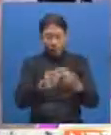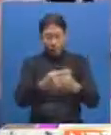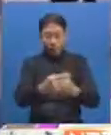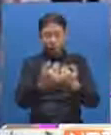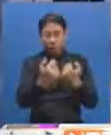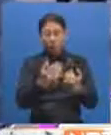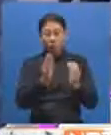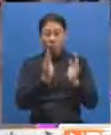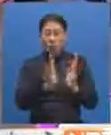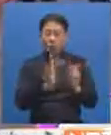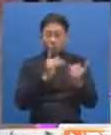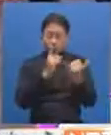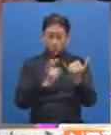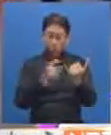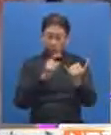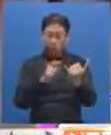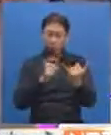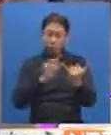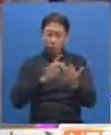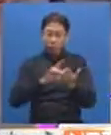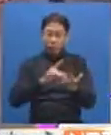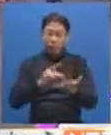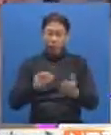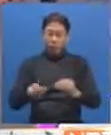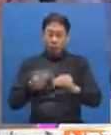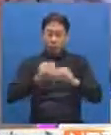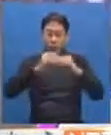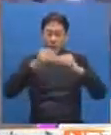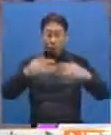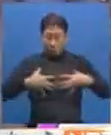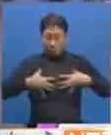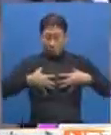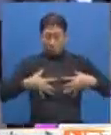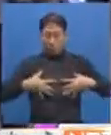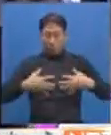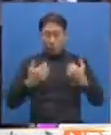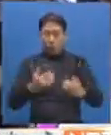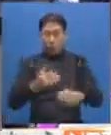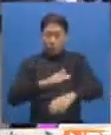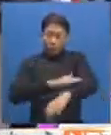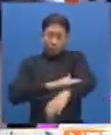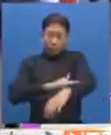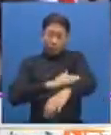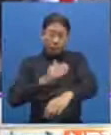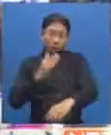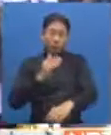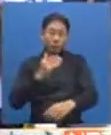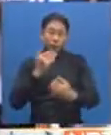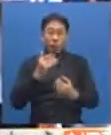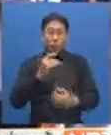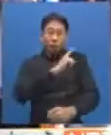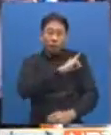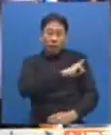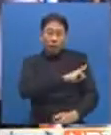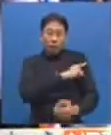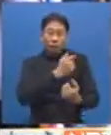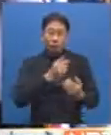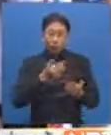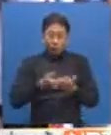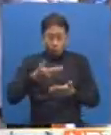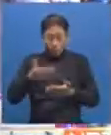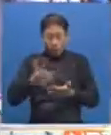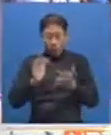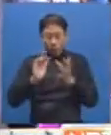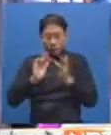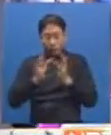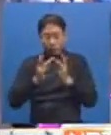ของผู้ตายค่ะเป็นยาเสริมขนาดหน้าอกแล้วก็อยากขับผิวที่สั่งซื้อมาจากอินเตอร์เนตด้านเด็กหญิง